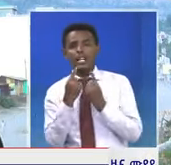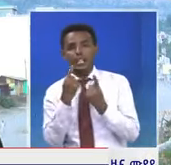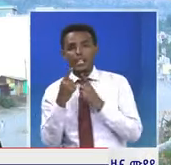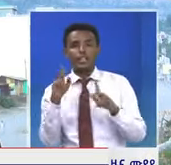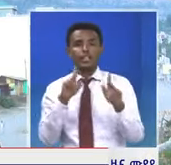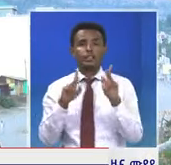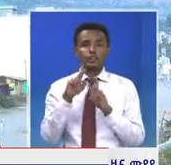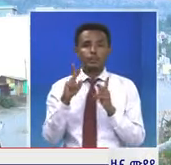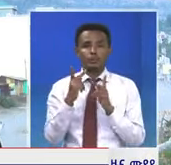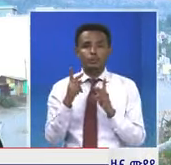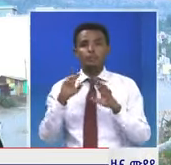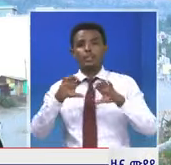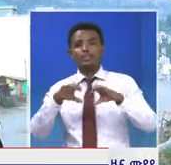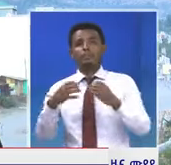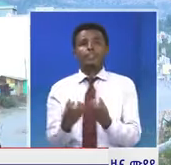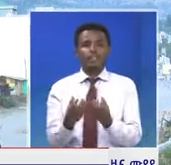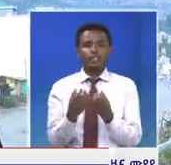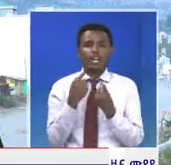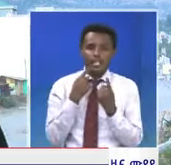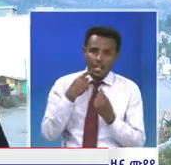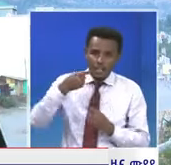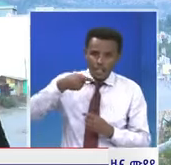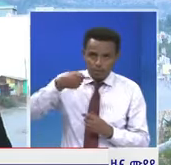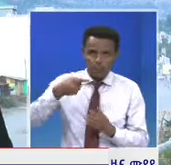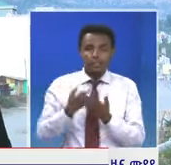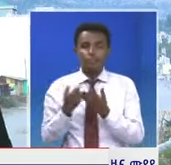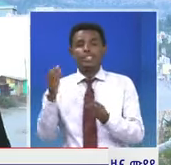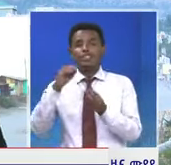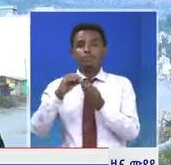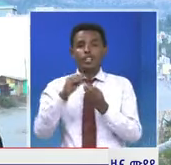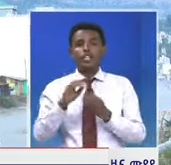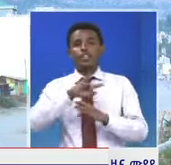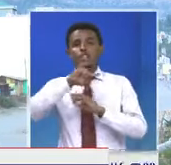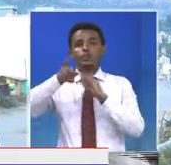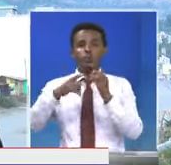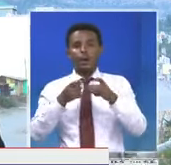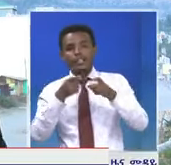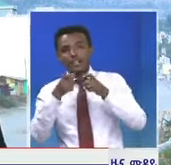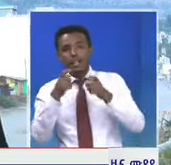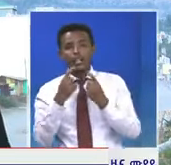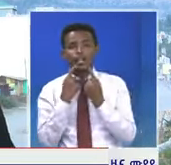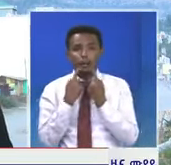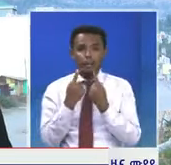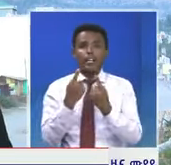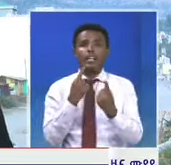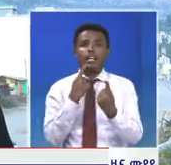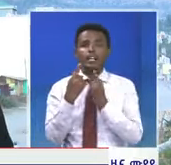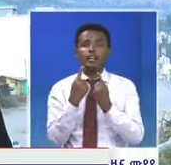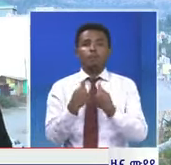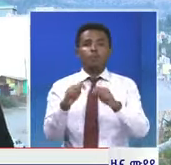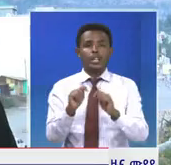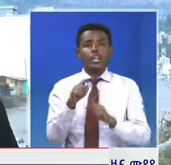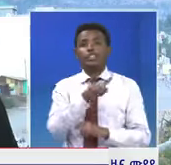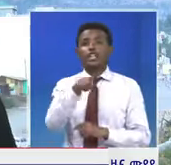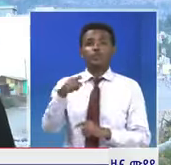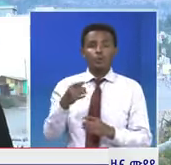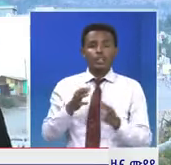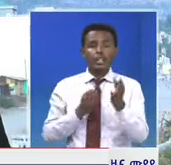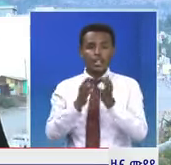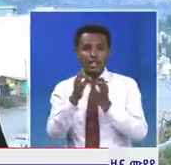ህዝቦች የህብረተሰብ ክፍሎች የነገሩን። ከዚህ በተጨማሪ እንግዲህ የዞን አስተዳዳሪውንም ለማናገር ሞክረን ነበር። እርሳቸው